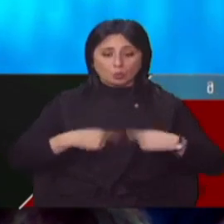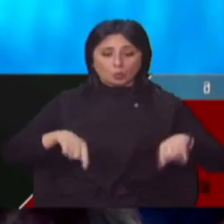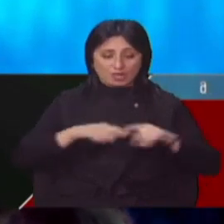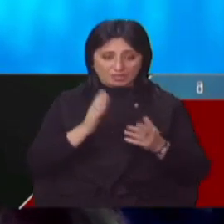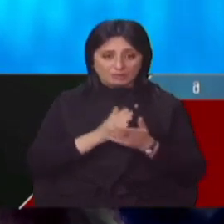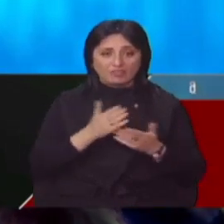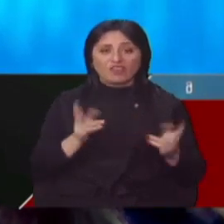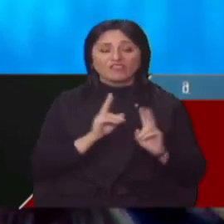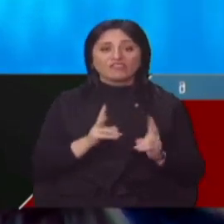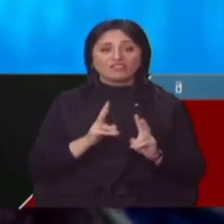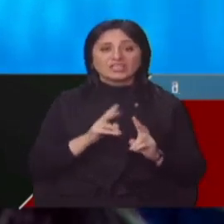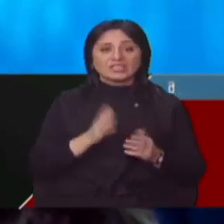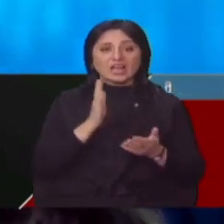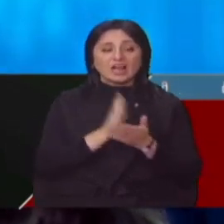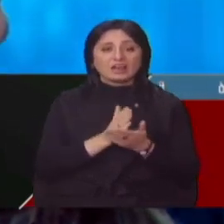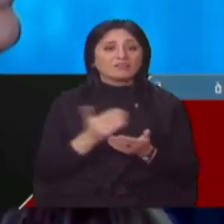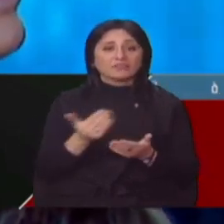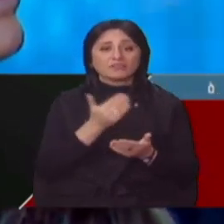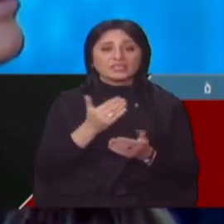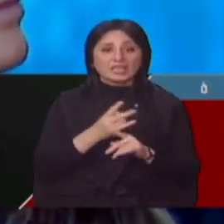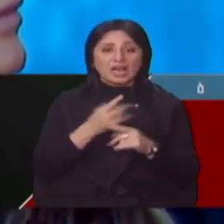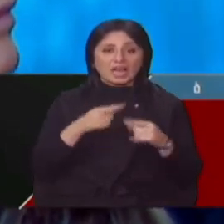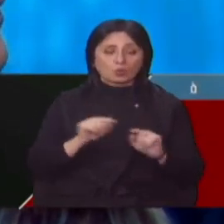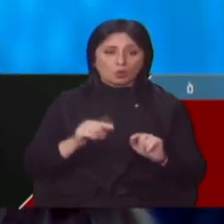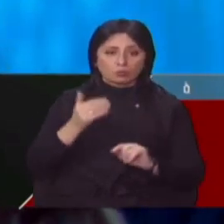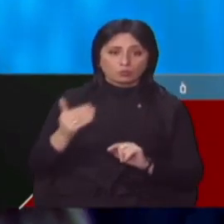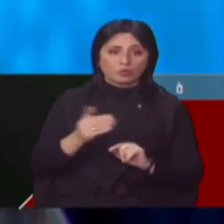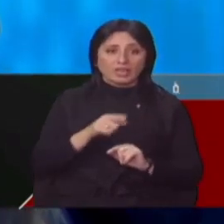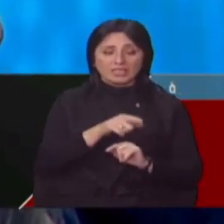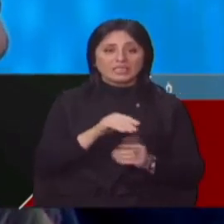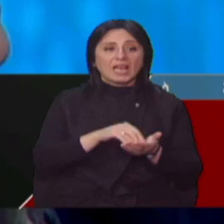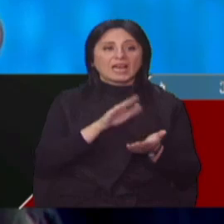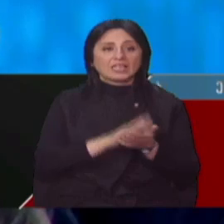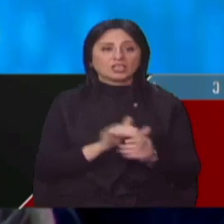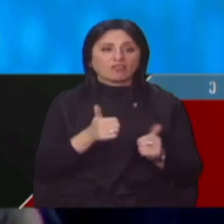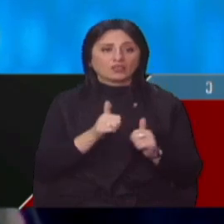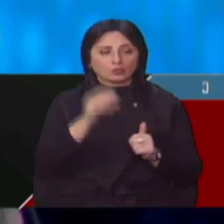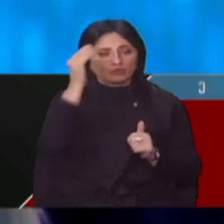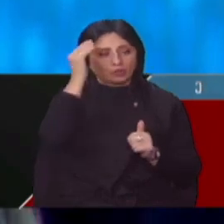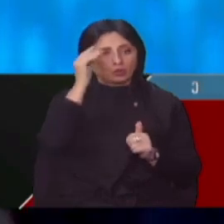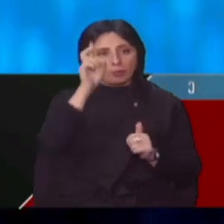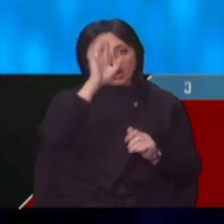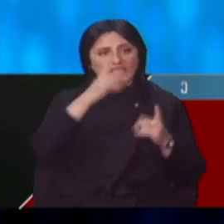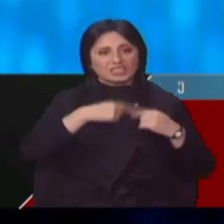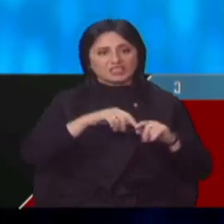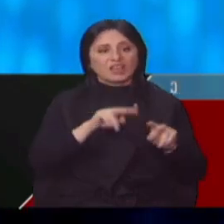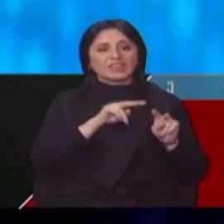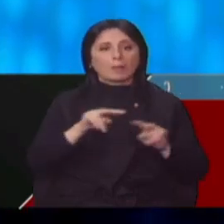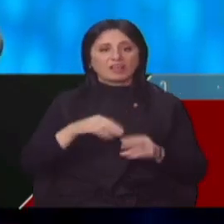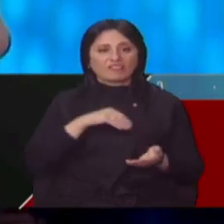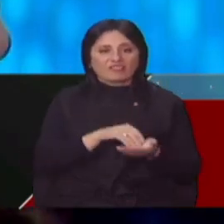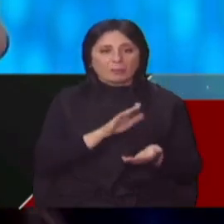ორგანიზაციები, რომლებიც მიეკუთვნებიან რადიკალურ ოპოზიციას, თუმცა ისინი რეგისტრირდებიან როგორც ეგრეთ წოდებული